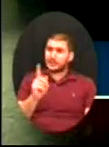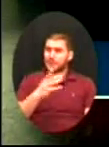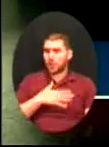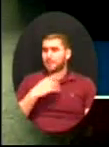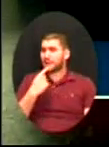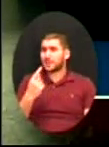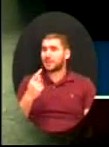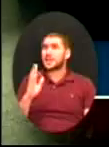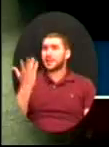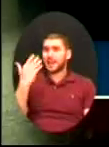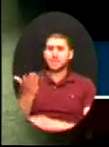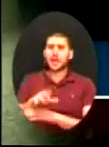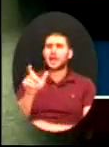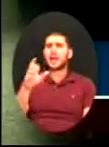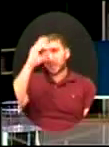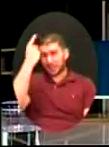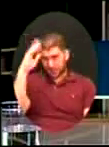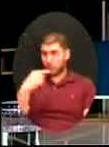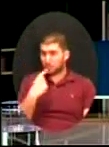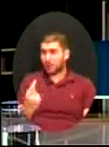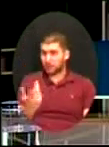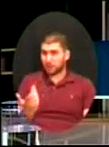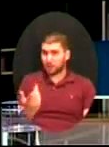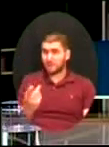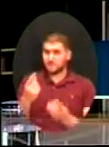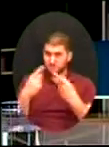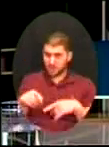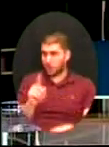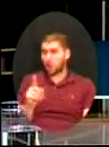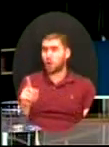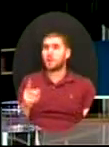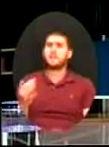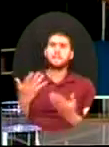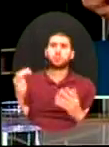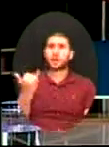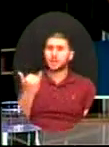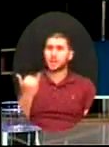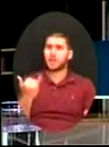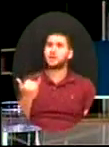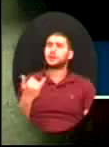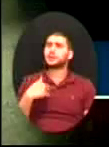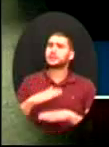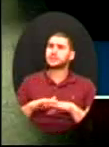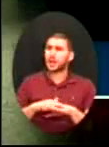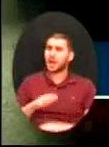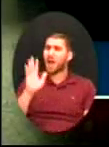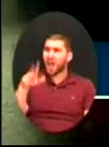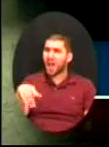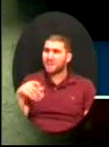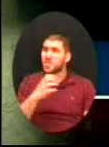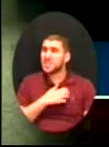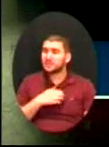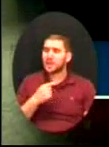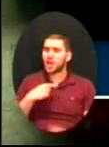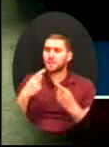נעים להגיד את זה. ואם היה נהרג רק ילד אחד, גם היית אומר את זה? אפילו נפצע. כנראה שלא. ודאי. סליחה, עד היום לא היה אסון כזה במדינת ישראל. אפילו נפצע ילד אחד.